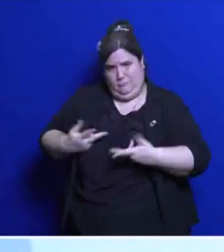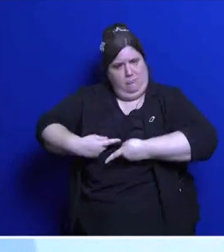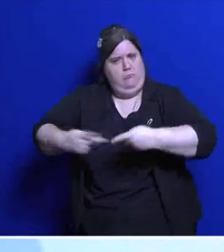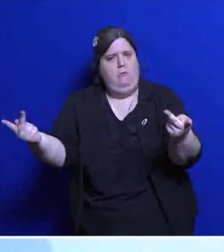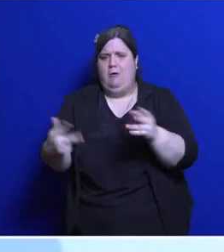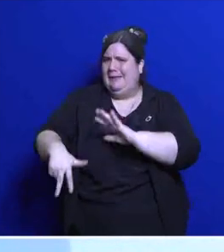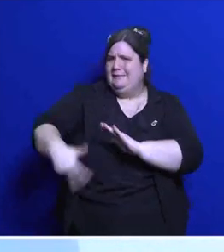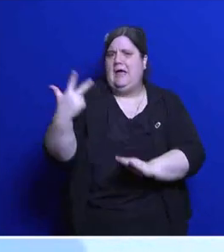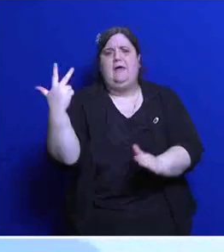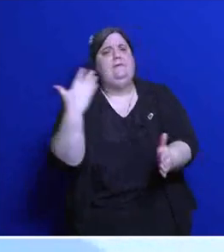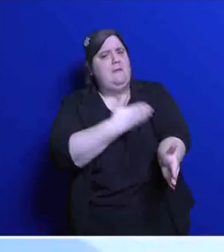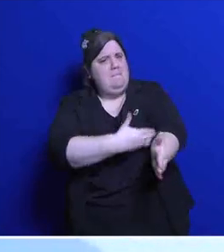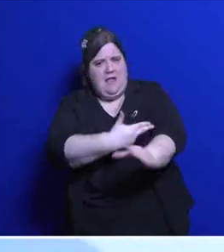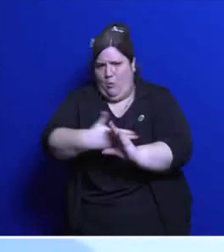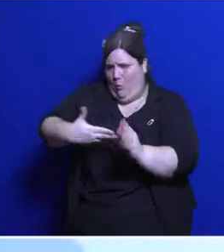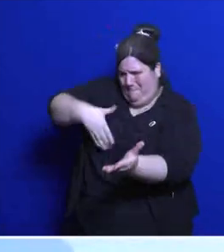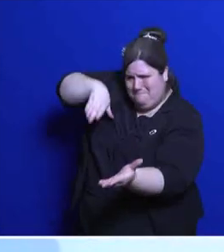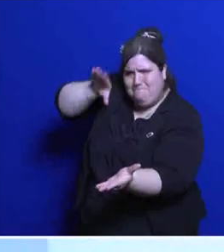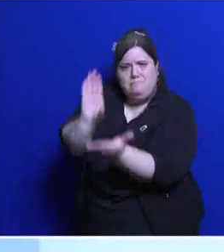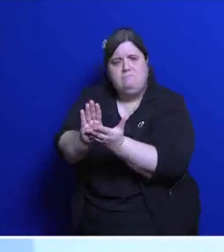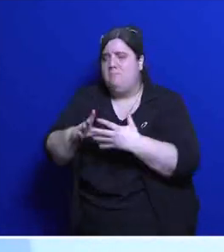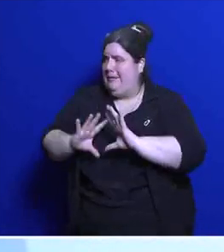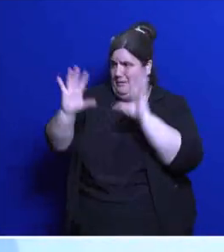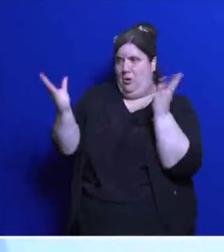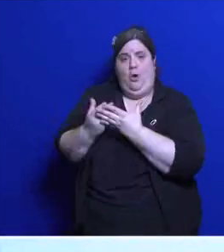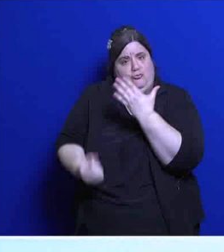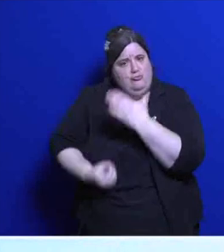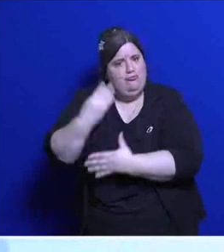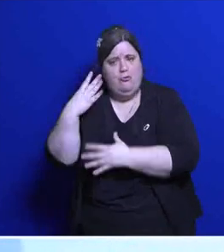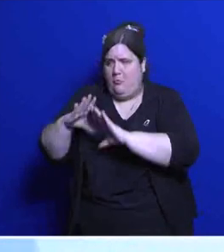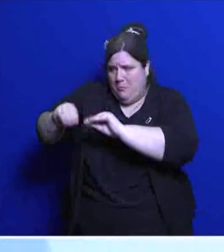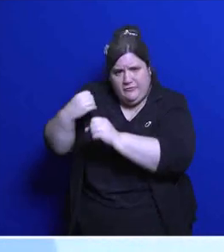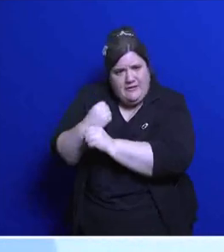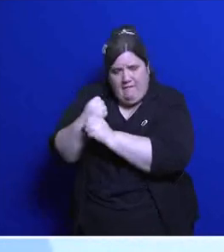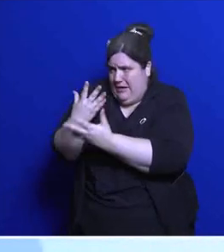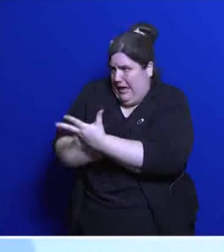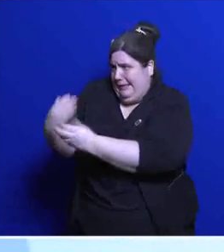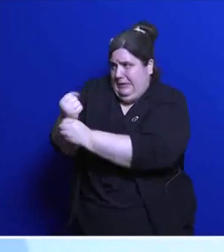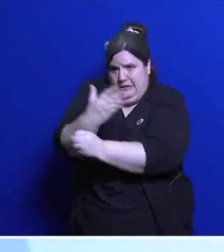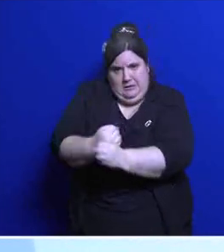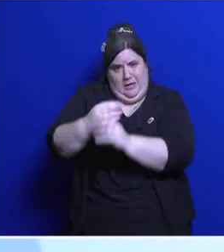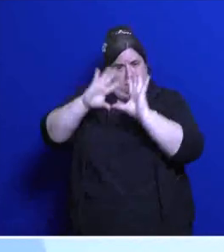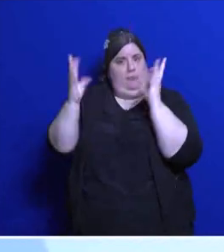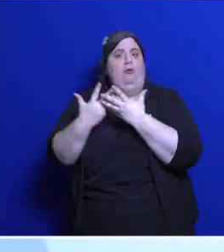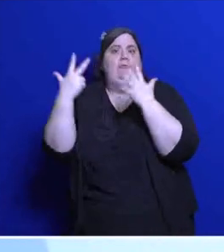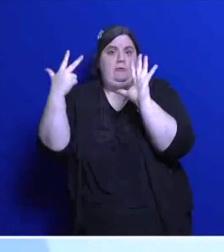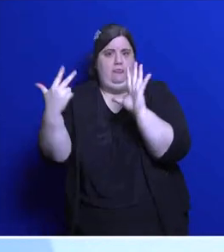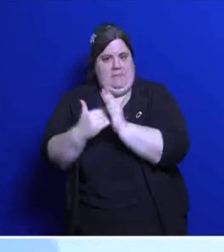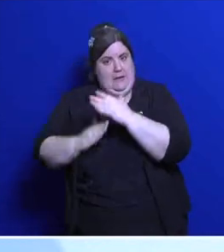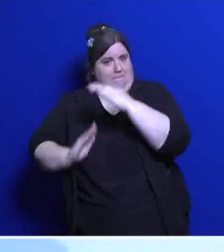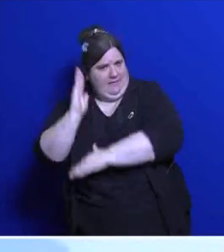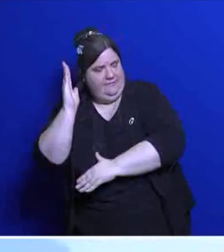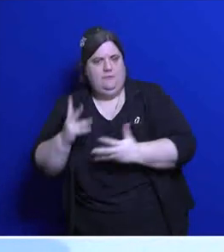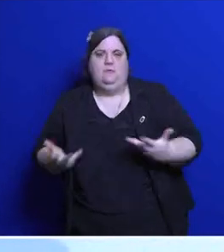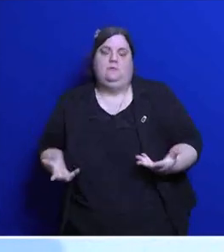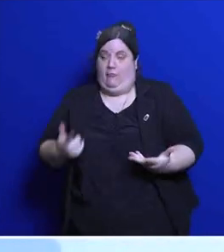pour plus de 8 000 emplois créés partout en France. La réindustrialisation de la France est une réalité qui se bâtit